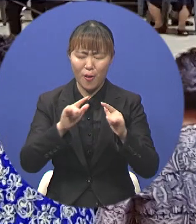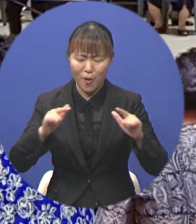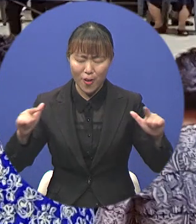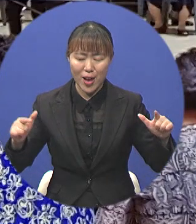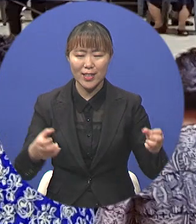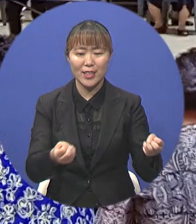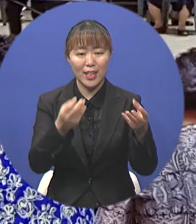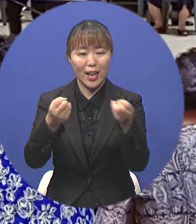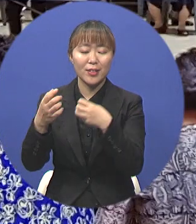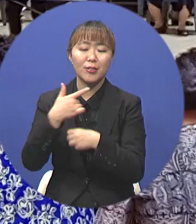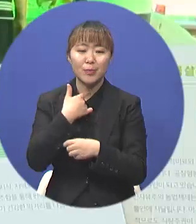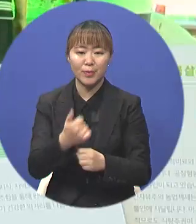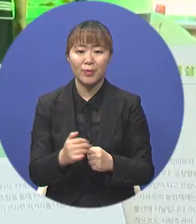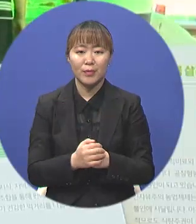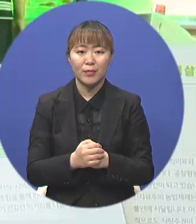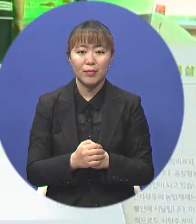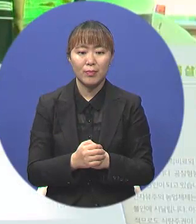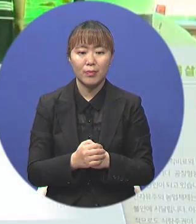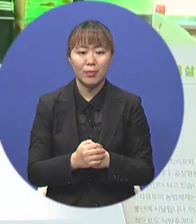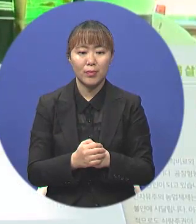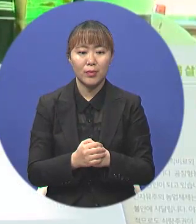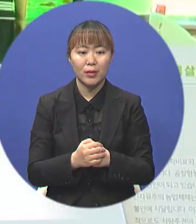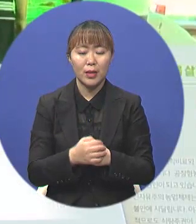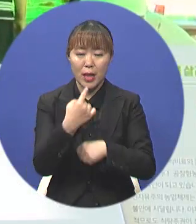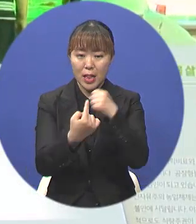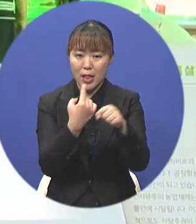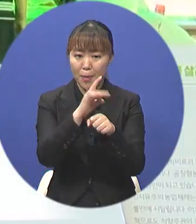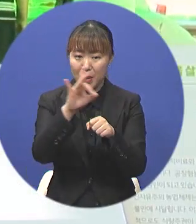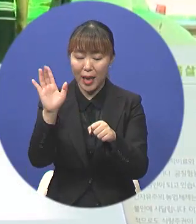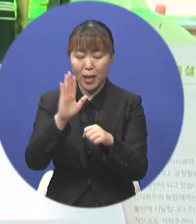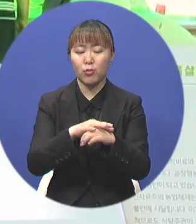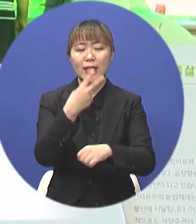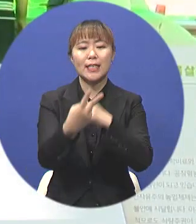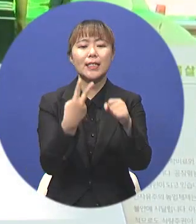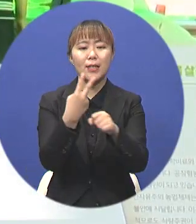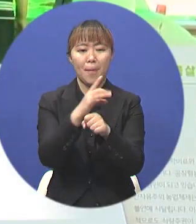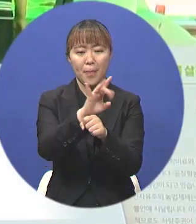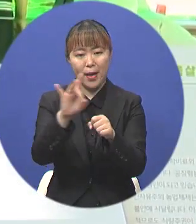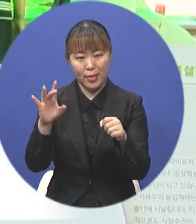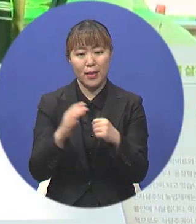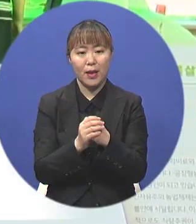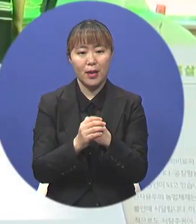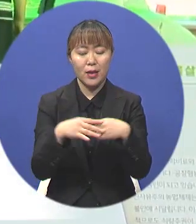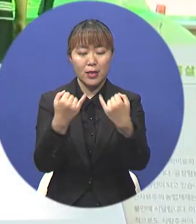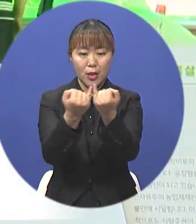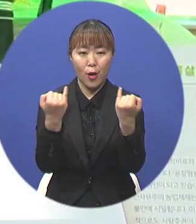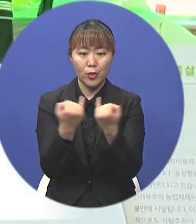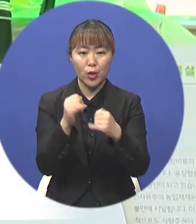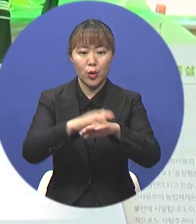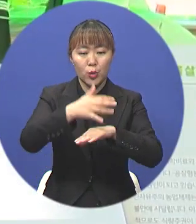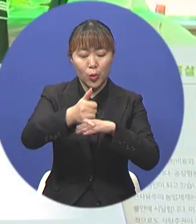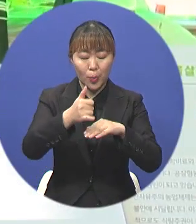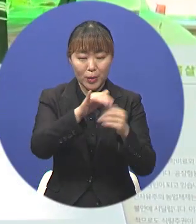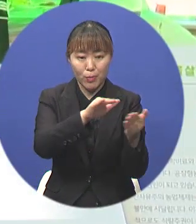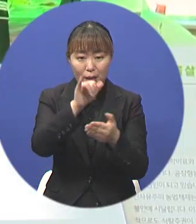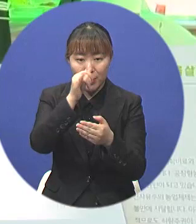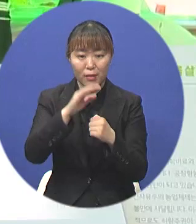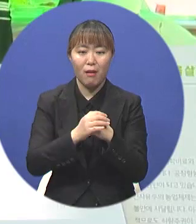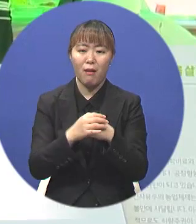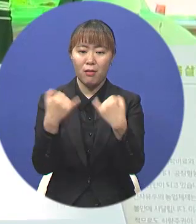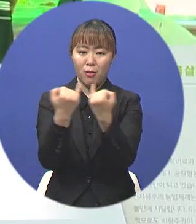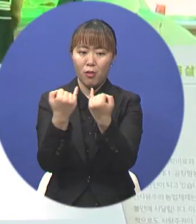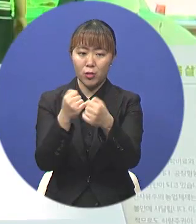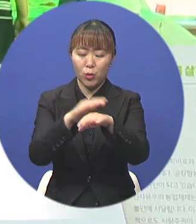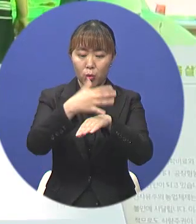다채롭게 채워졌습니다. 매년 안 하고요. 2년에 한 번씩 여성농민 한마당을 하는데 우리 여성농민들이